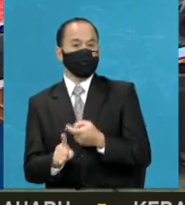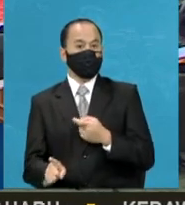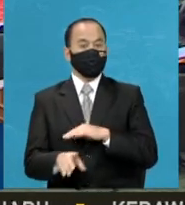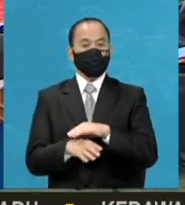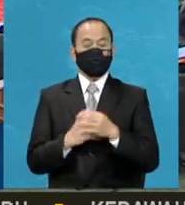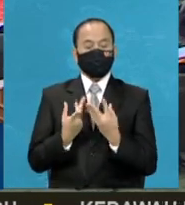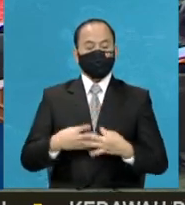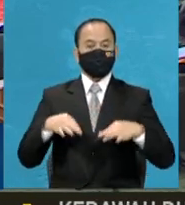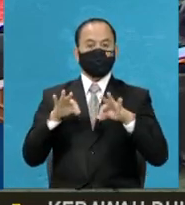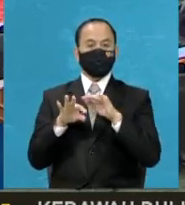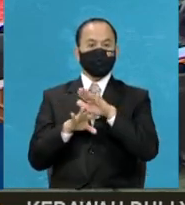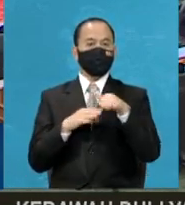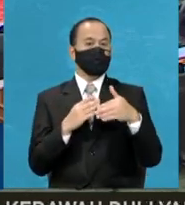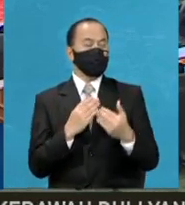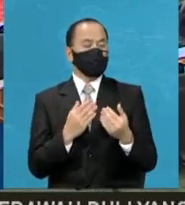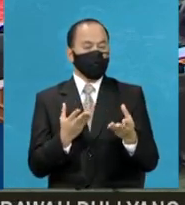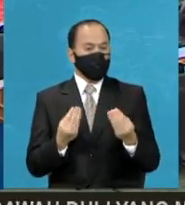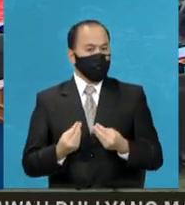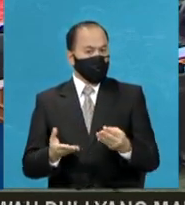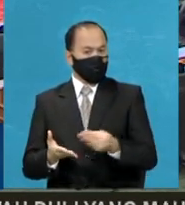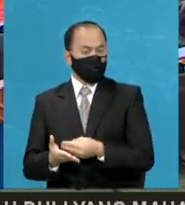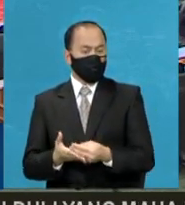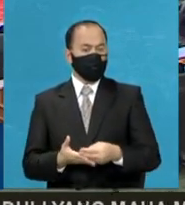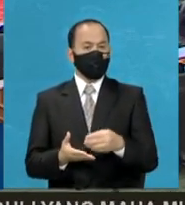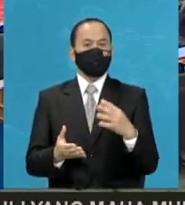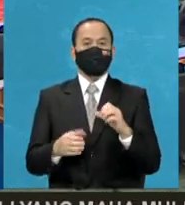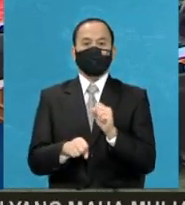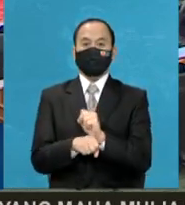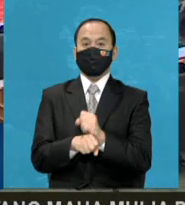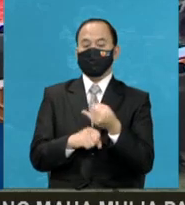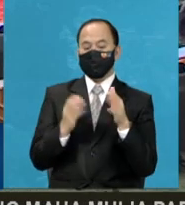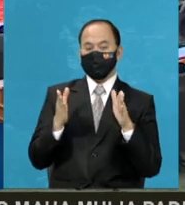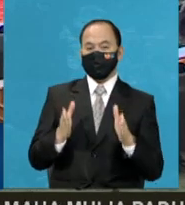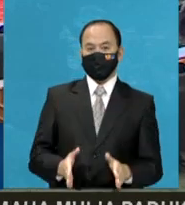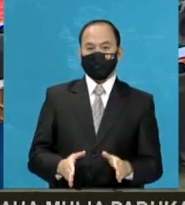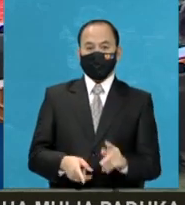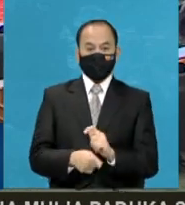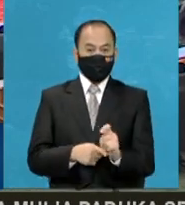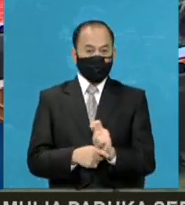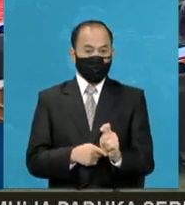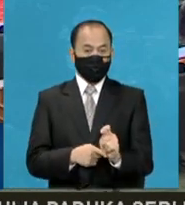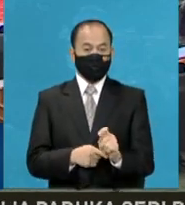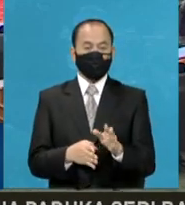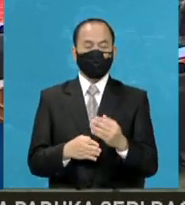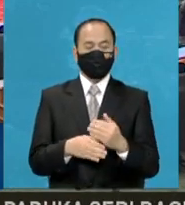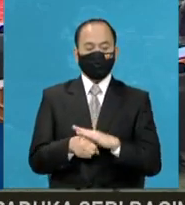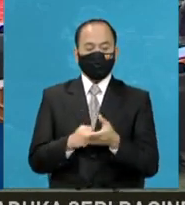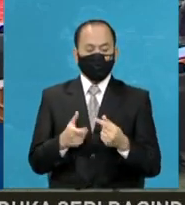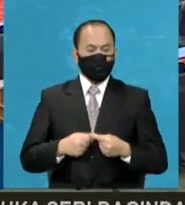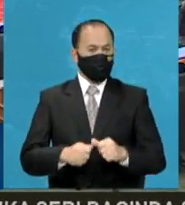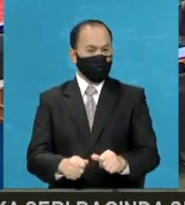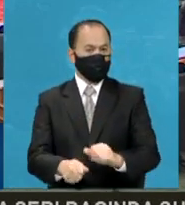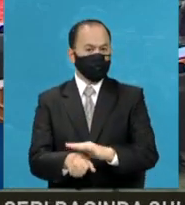berkepentingan dalam membantu pengambilan pekerja-pekerja sementara untuk memastikan kelangsungan operasi pengurusan wafat di negara ini juga